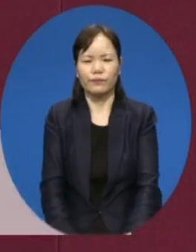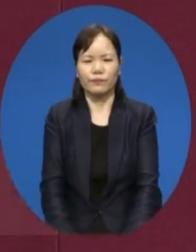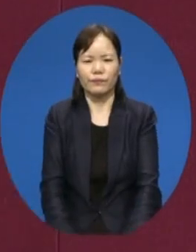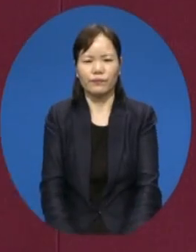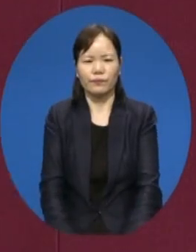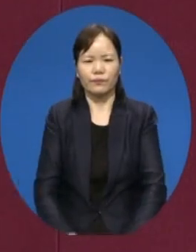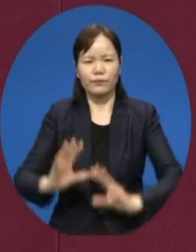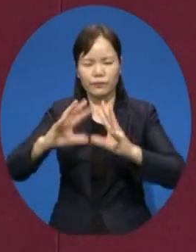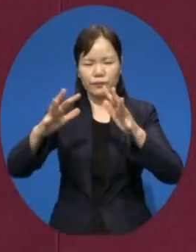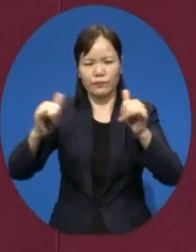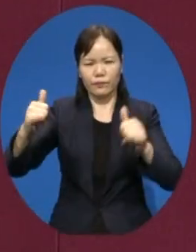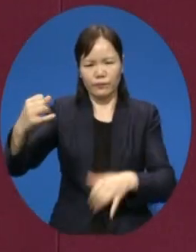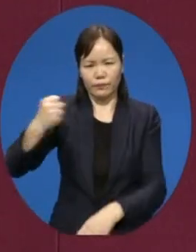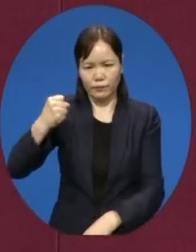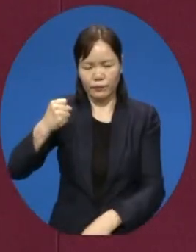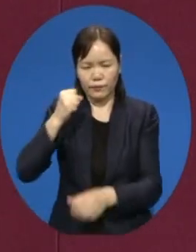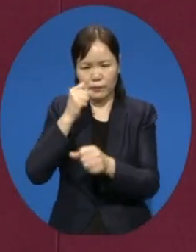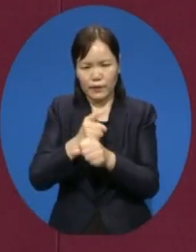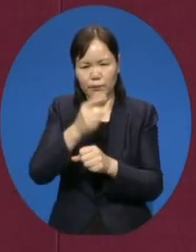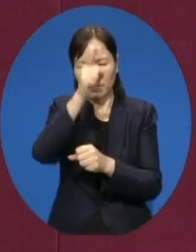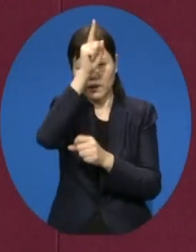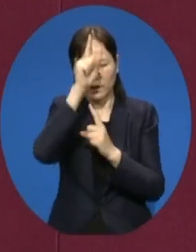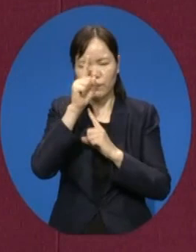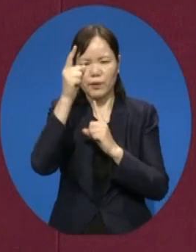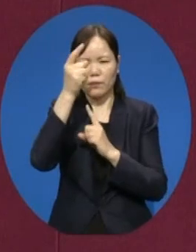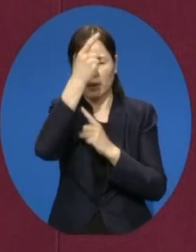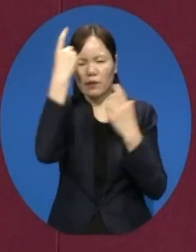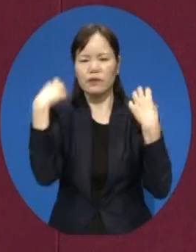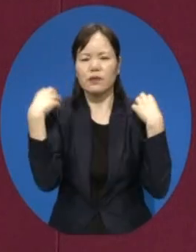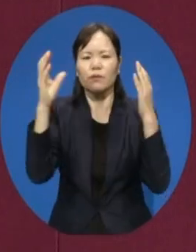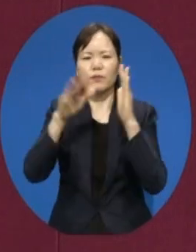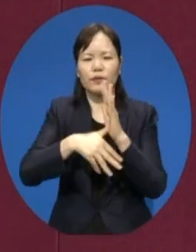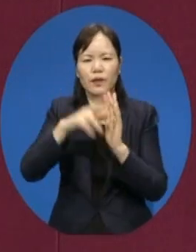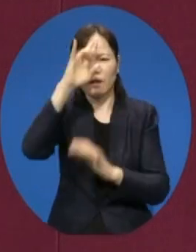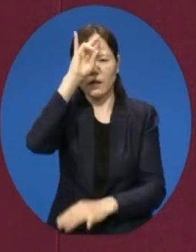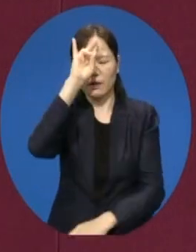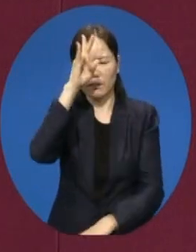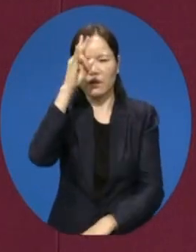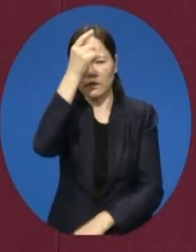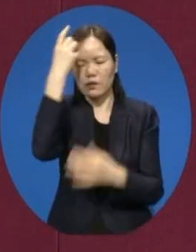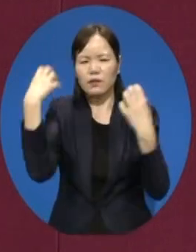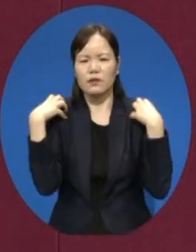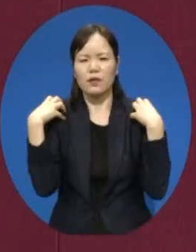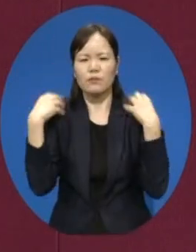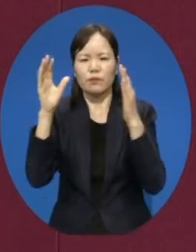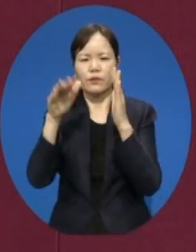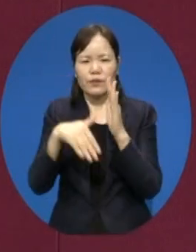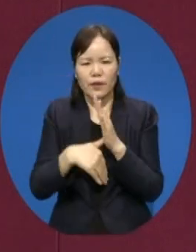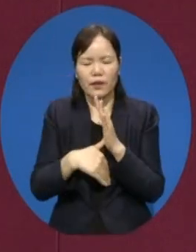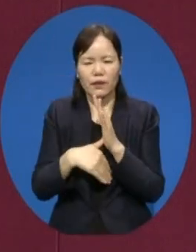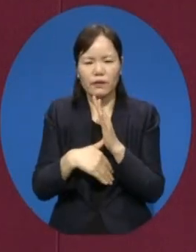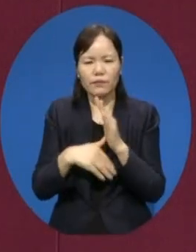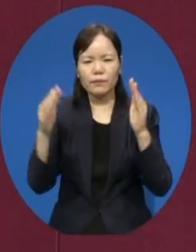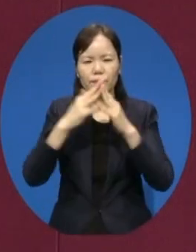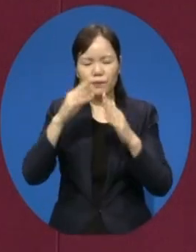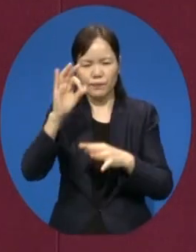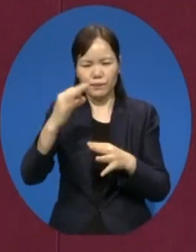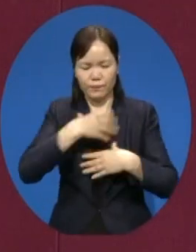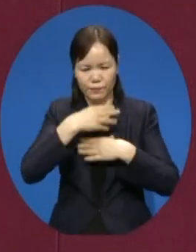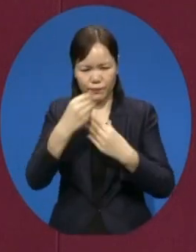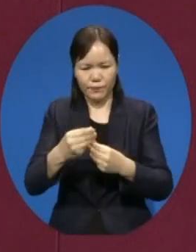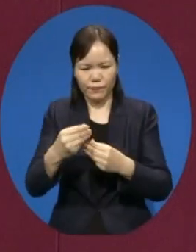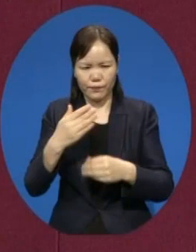우리 국민의힘은 이미 이명박 정부, 박근혜 정부를 거치면서 집값을 안정시키고 내 집 마련의